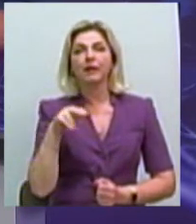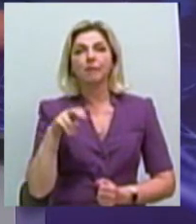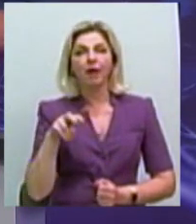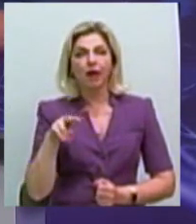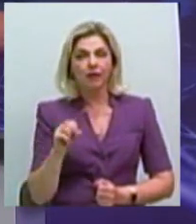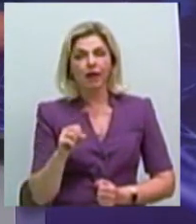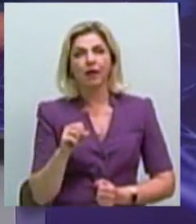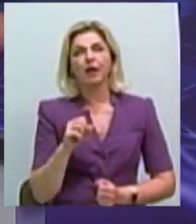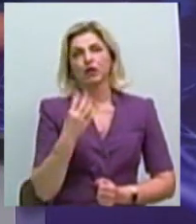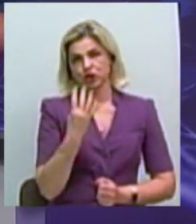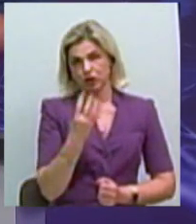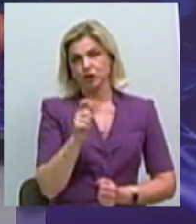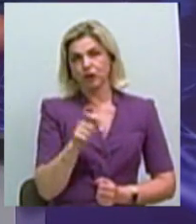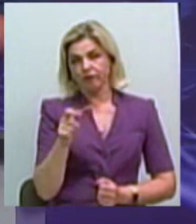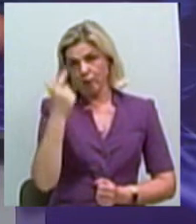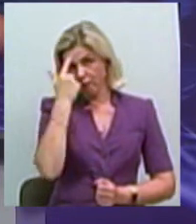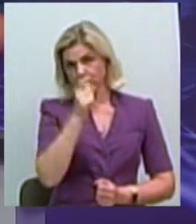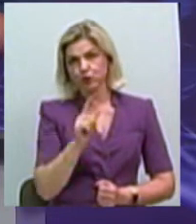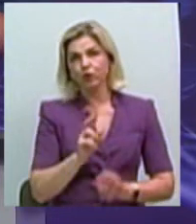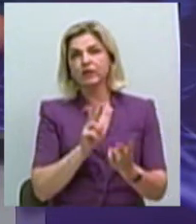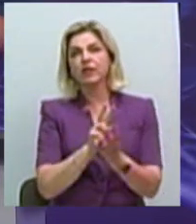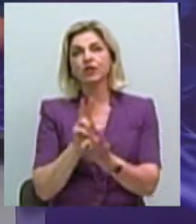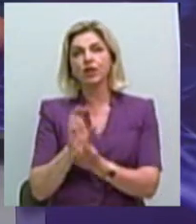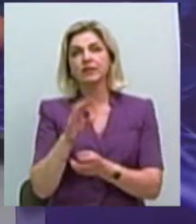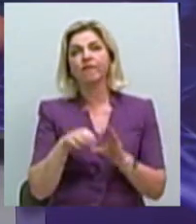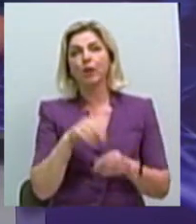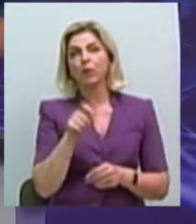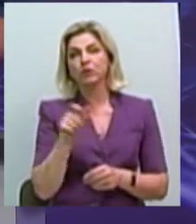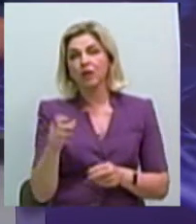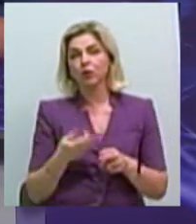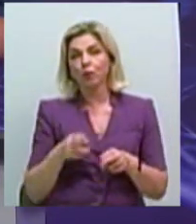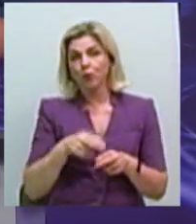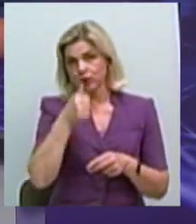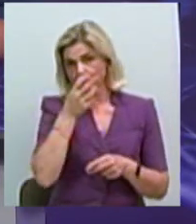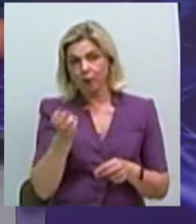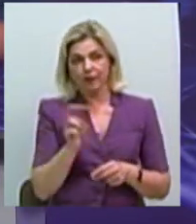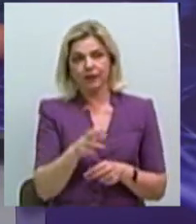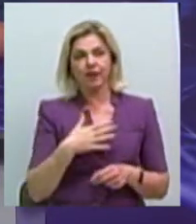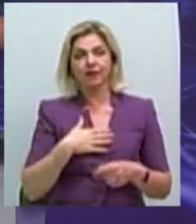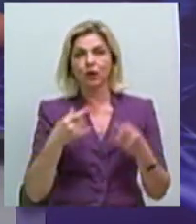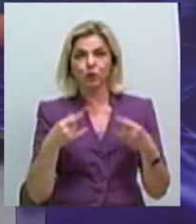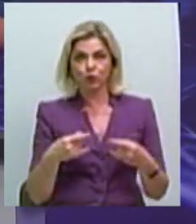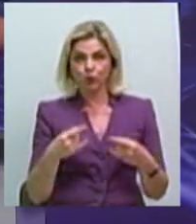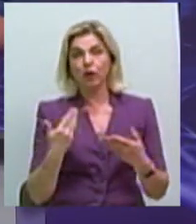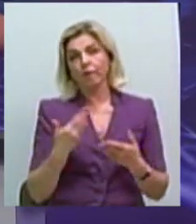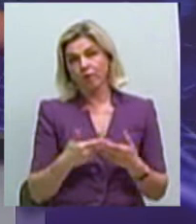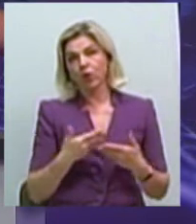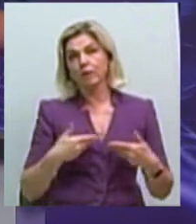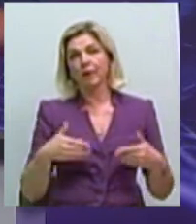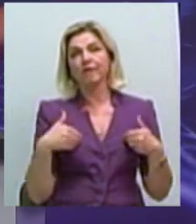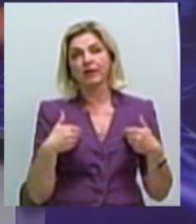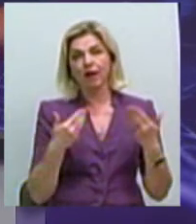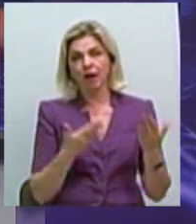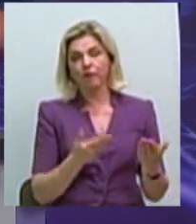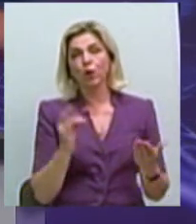Пляка та Володимир Фроленко повідомили нам, що зустрічаються з виборцями, тому не можуть завітати до нашої студії. Отже, ми вітаємо